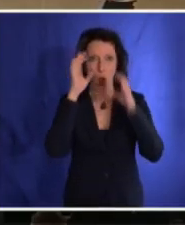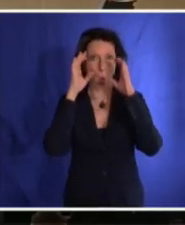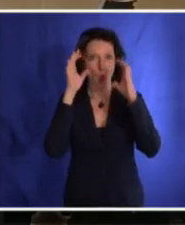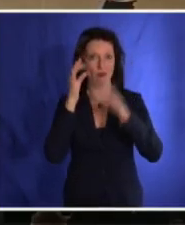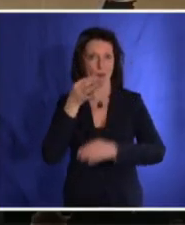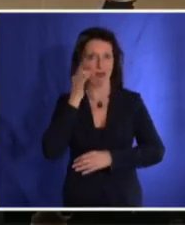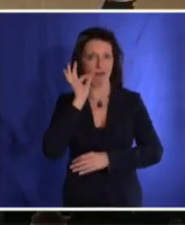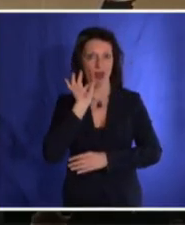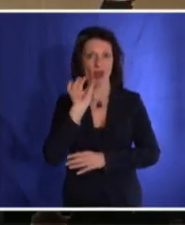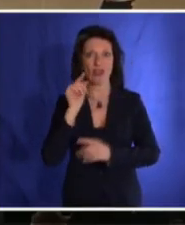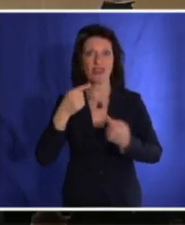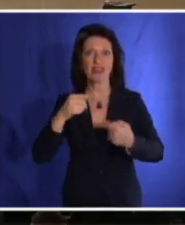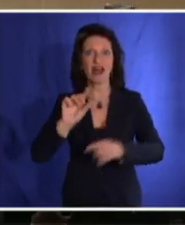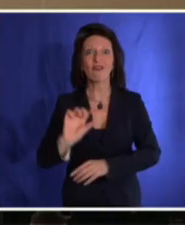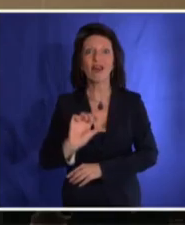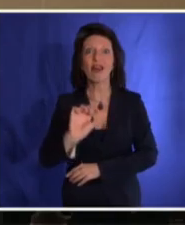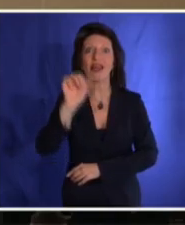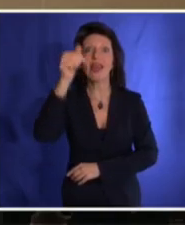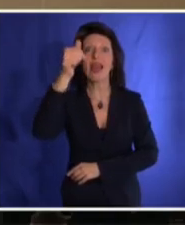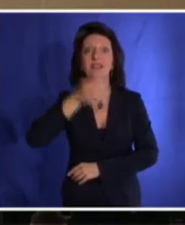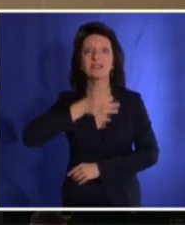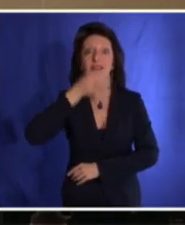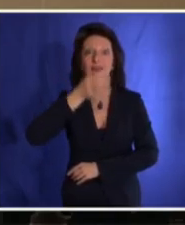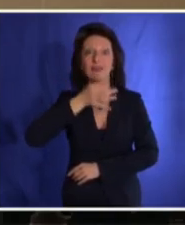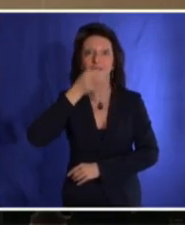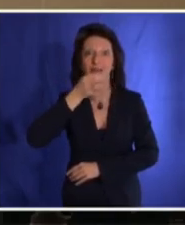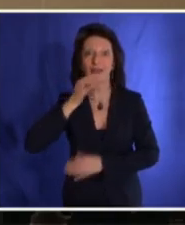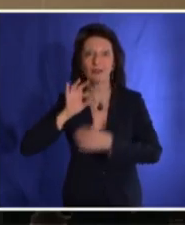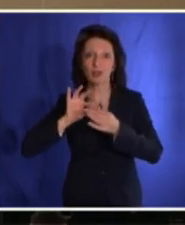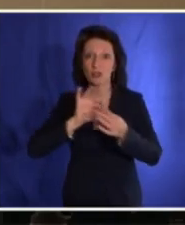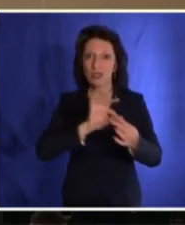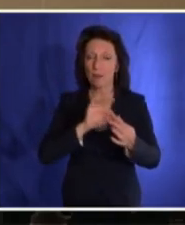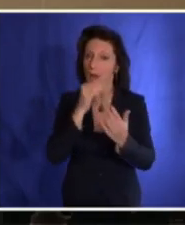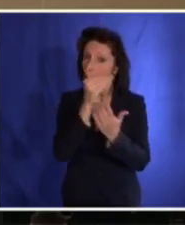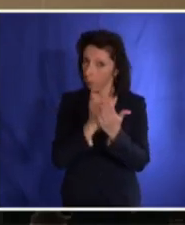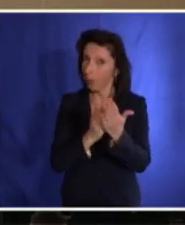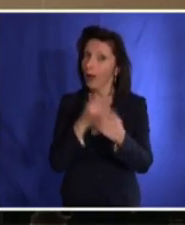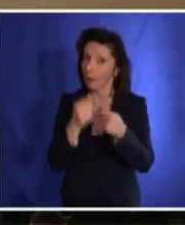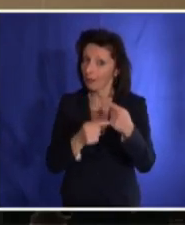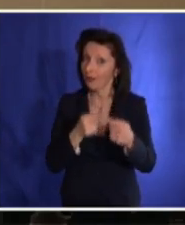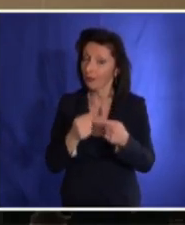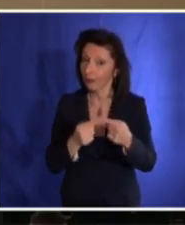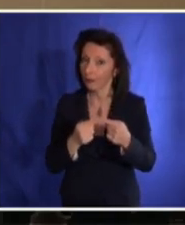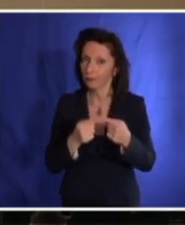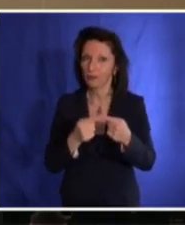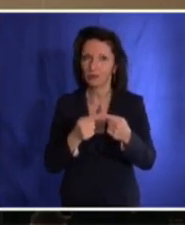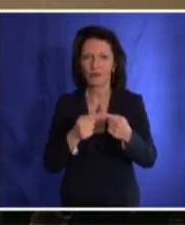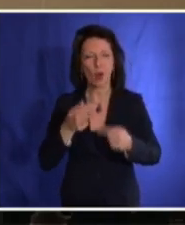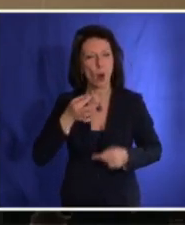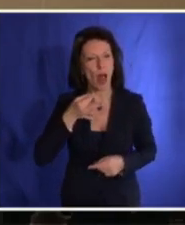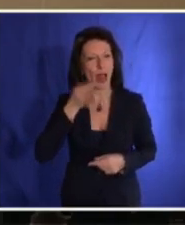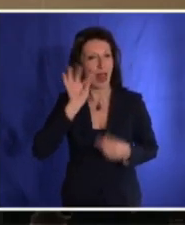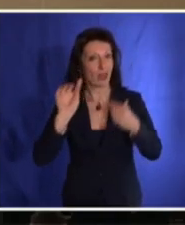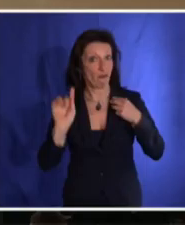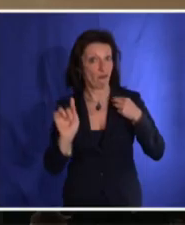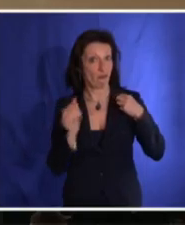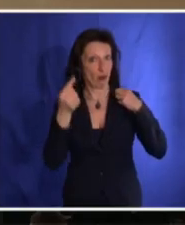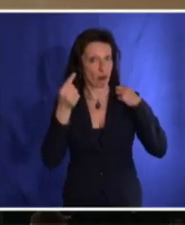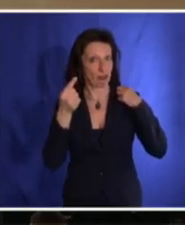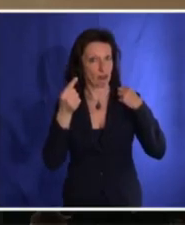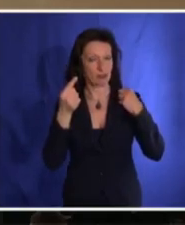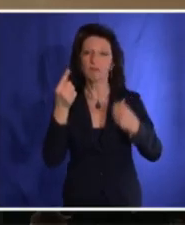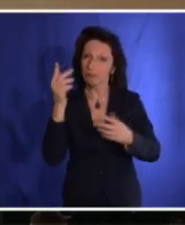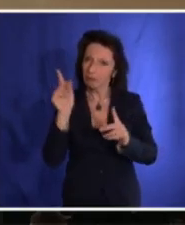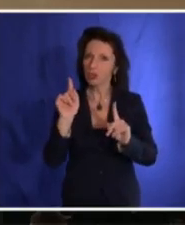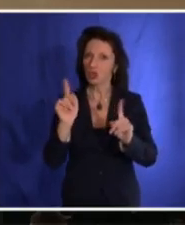erste Statement zu diesem Programmprozess abgeben darf. Und Lady is first, nehmen wir das doch